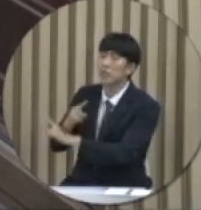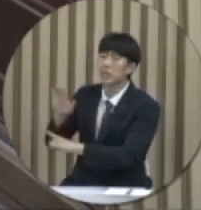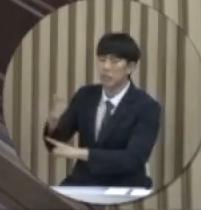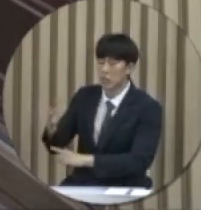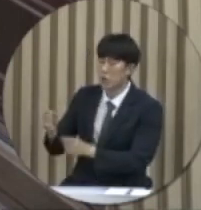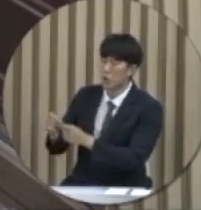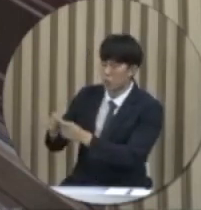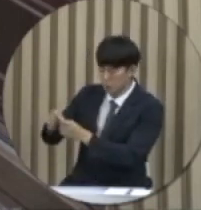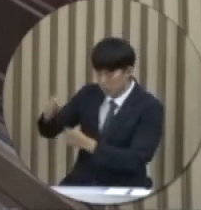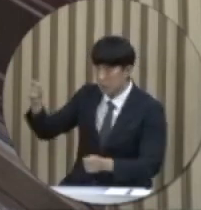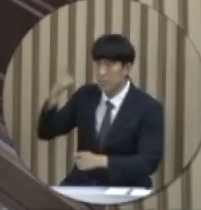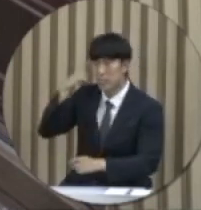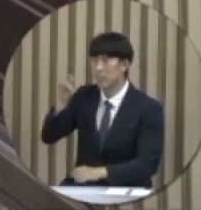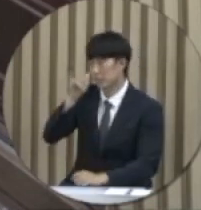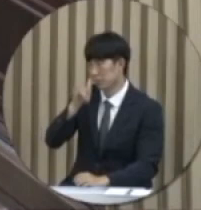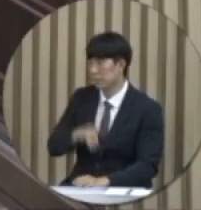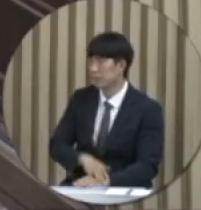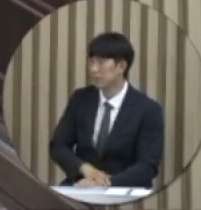오래전부터 공감을 하고 있습니다.